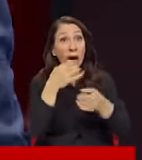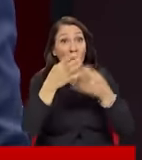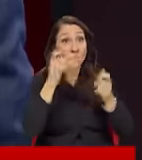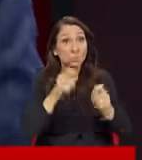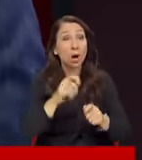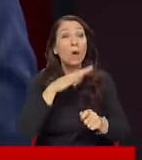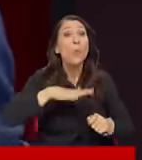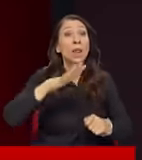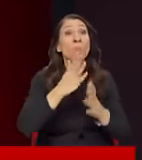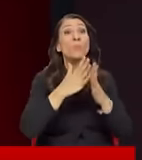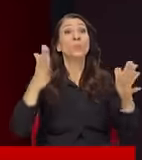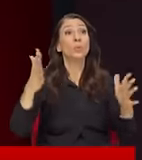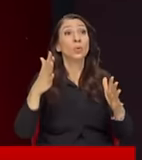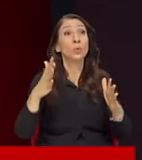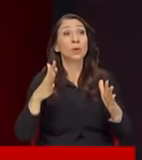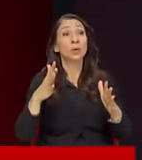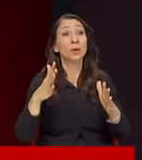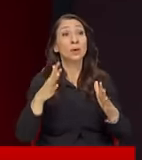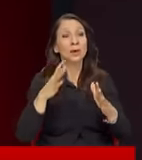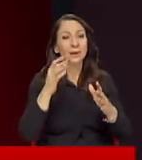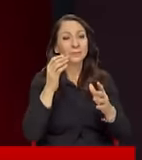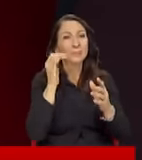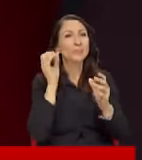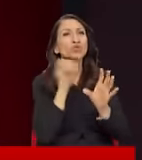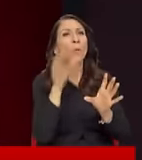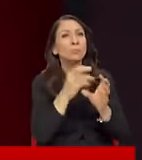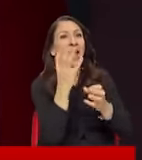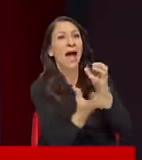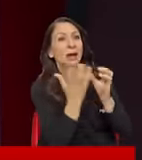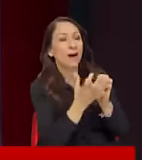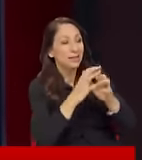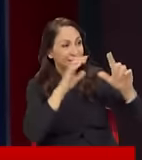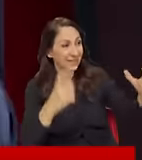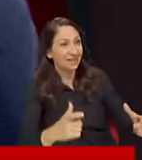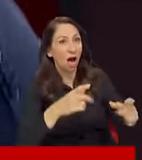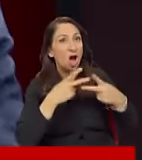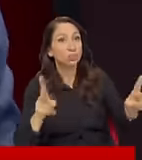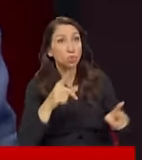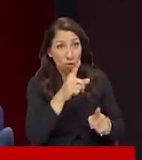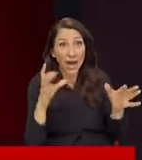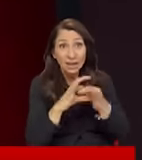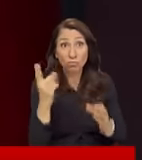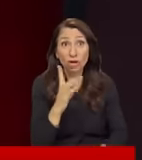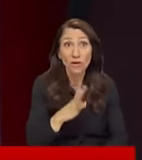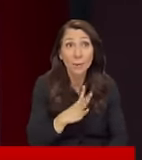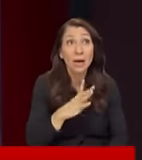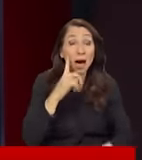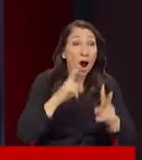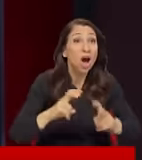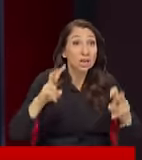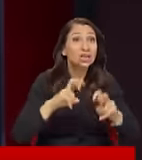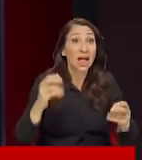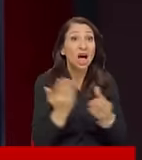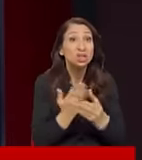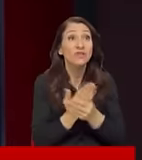Avrupa'nın en büyük atık yakma tesisini açmış Ekrem İmamoğlu. Acaba onunla ilgili bir şey var mı diye tarasalar